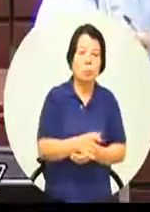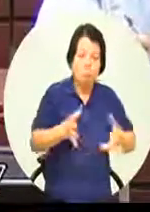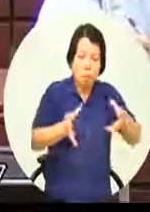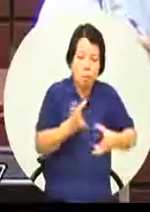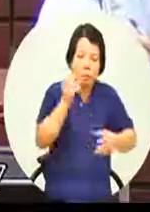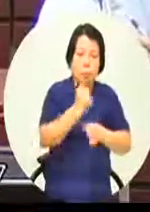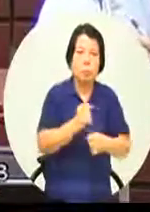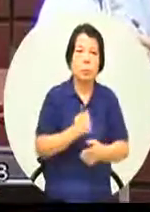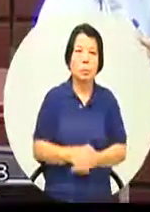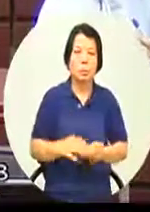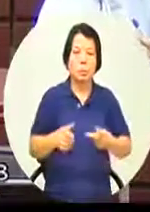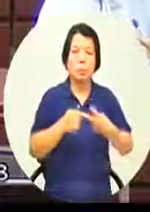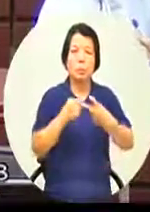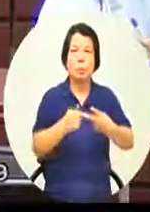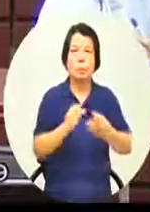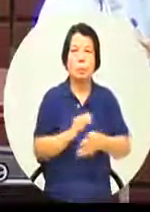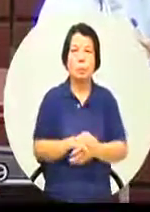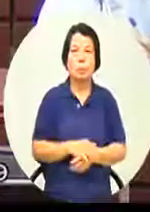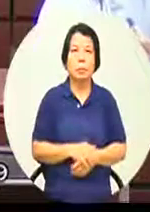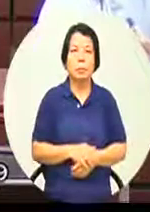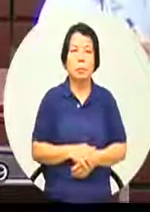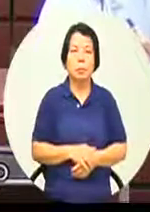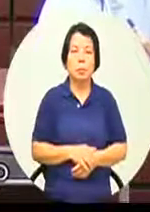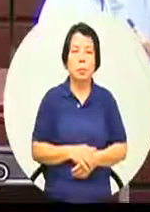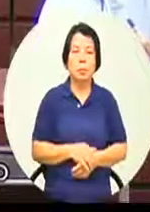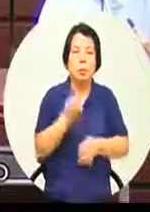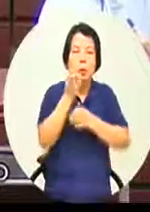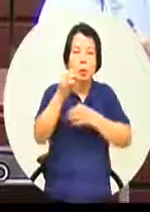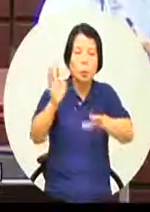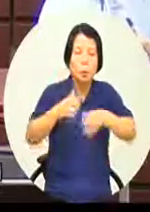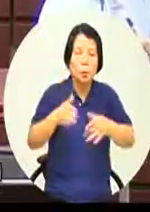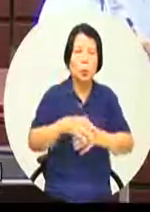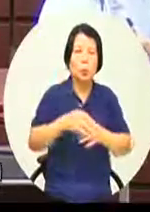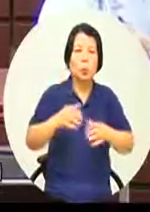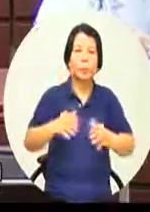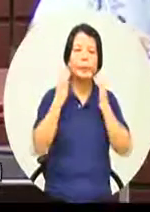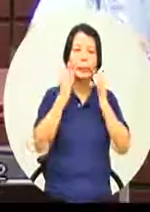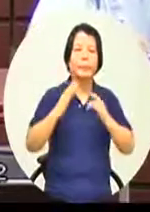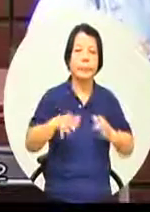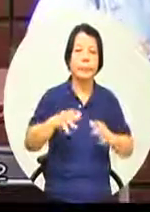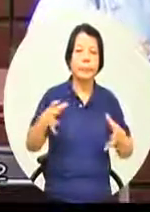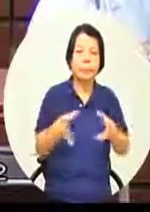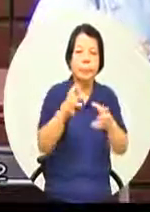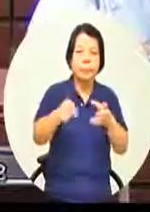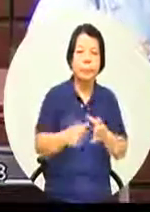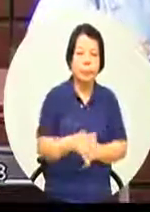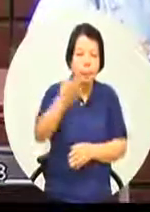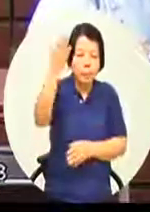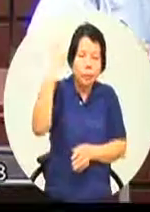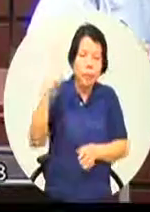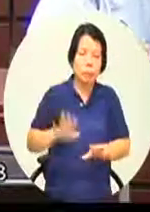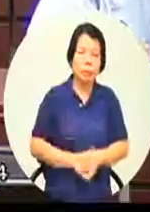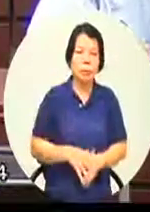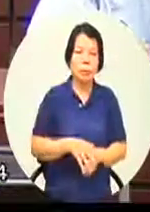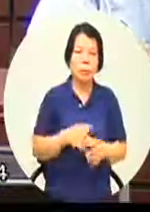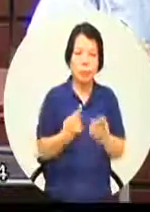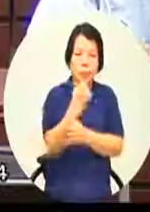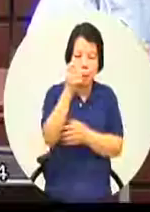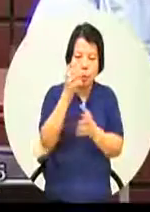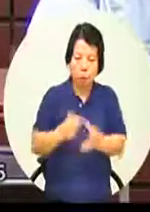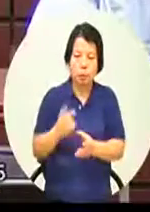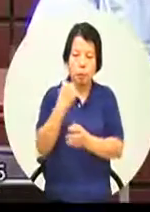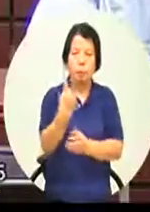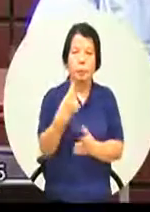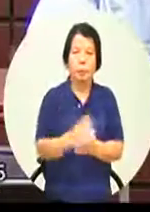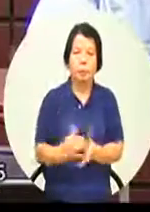哈。第二个我要跟陈员报告，就微风四级的概念，其实微风四级从早期的一个点，应该陈员知道一个点，